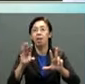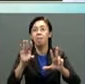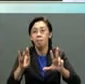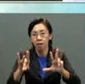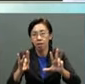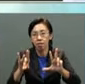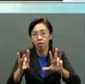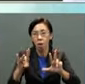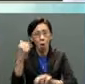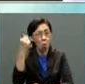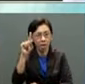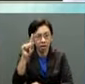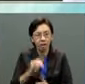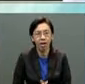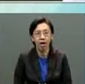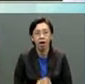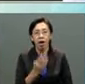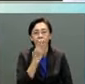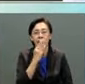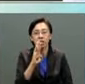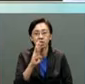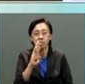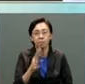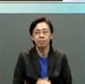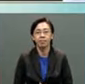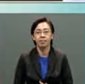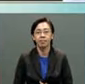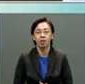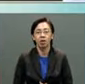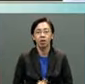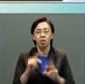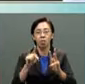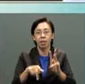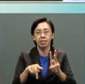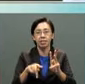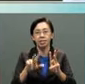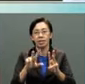35,858 รายบราซิลครับรองลงมา